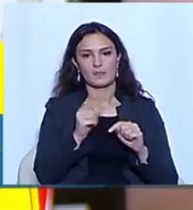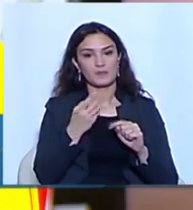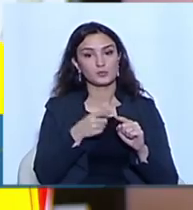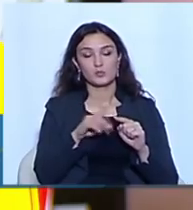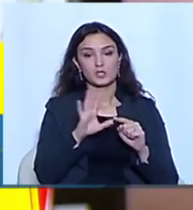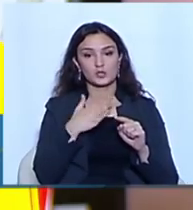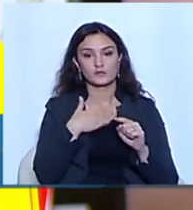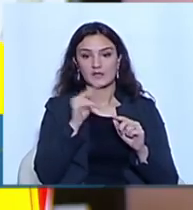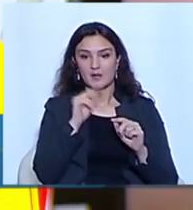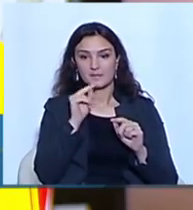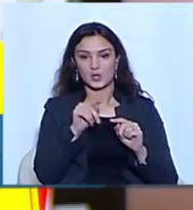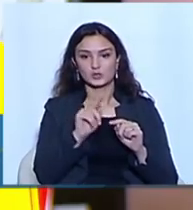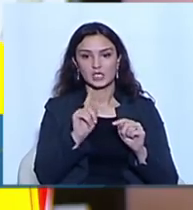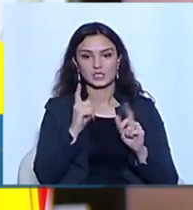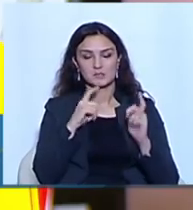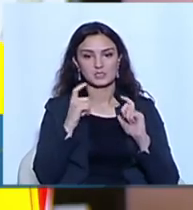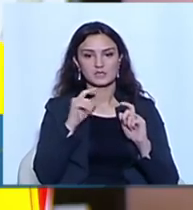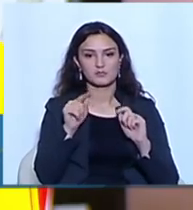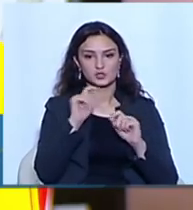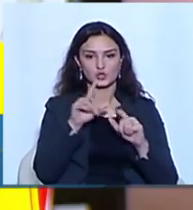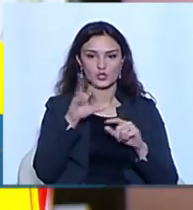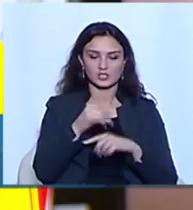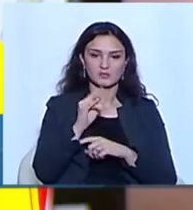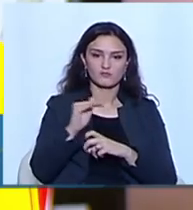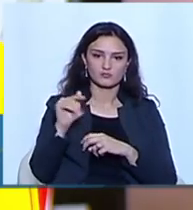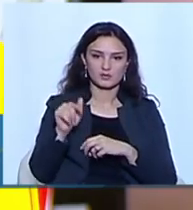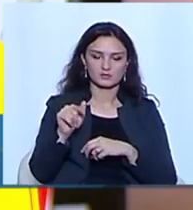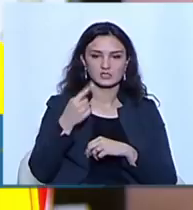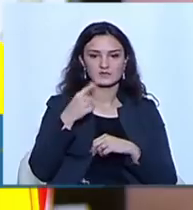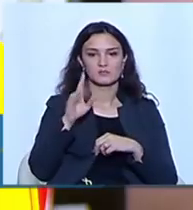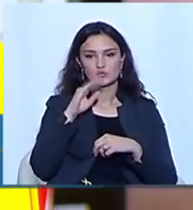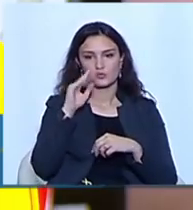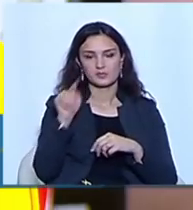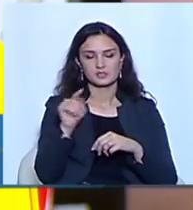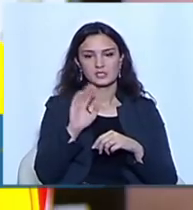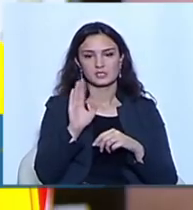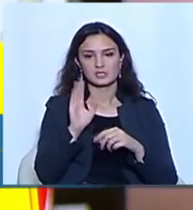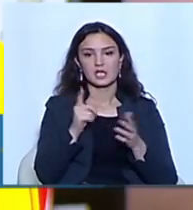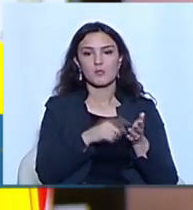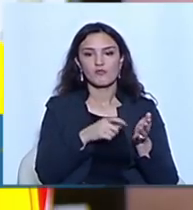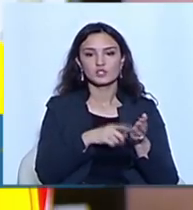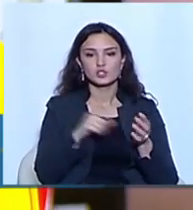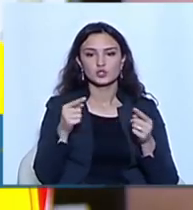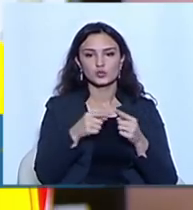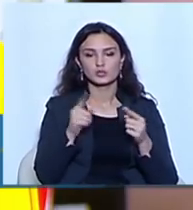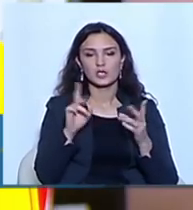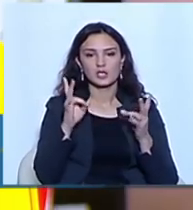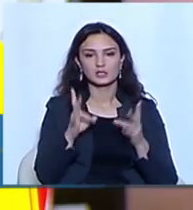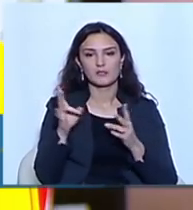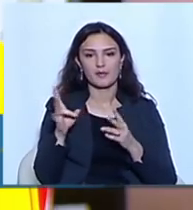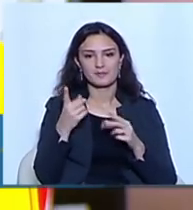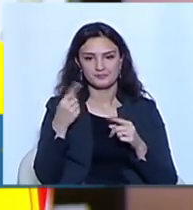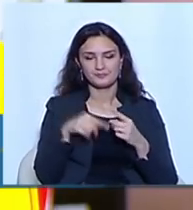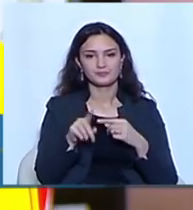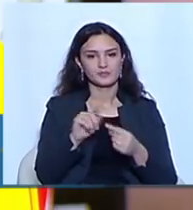კი რომ ჩვენ დავაბრალოთ რაღაცა მასწავლებელ სკოლას, საბავშვო ბაღს და სხვა მშობელს, გამოვიძიოთ რა ხდება.